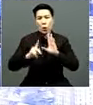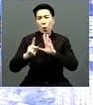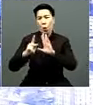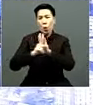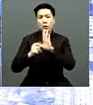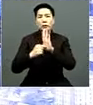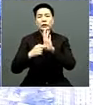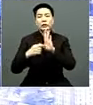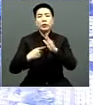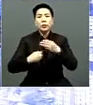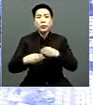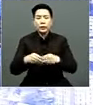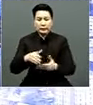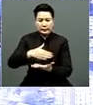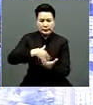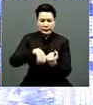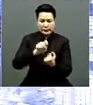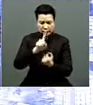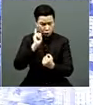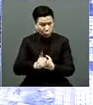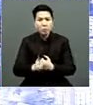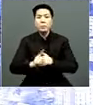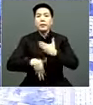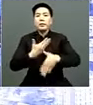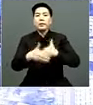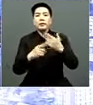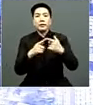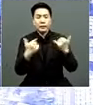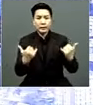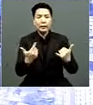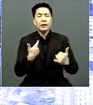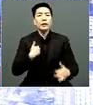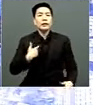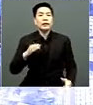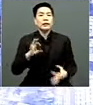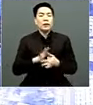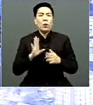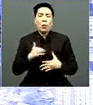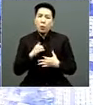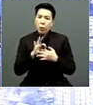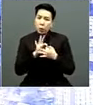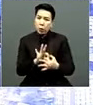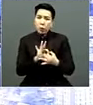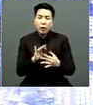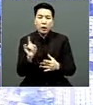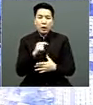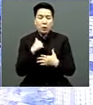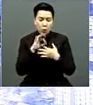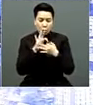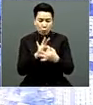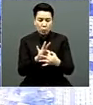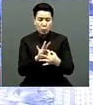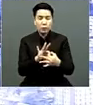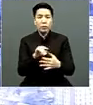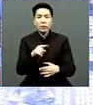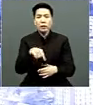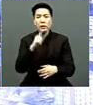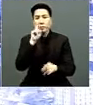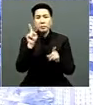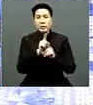ให้เศรษฐกิจดำเนินการไปได้นะครับแต่ไงก็ตามแต่ก็ยังมีความกังวลใจในเรื่องที่อาจจะมีที่เราเรีย